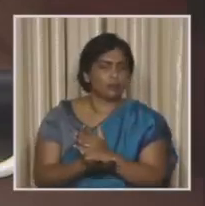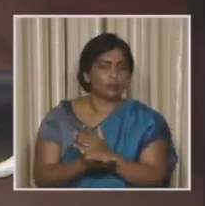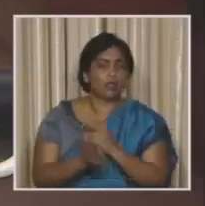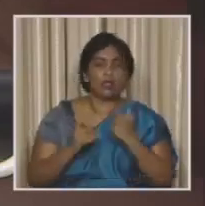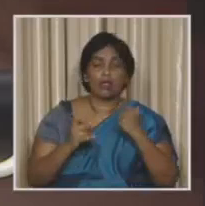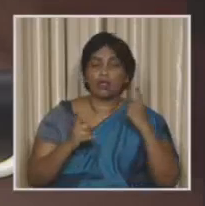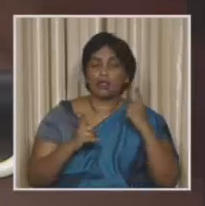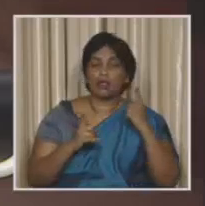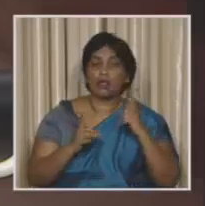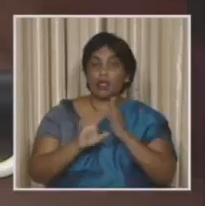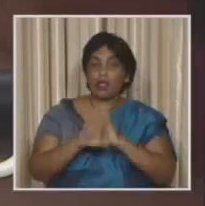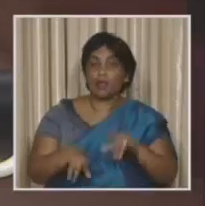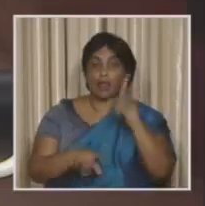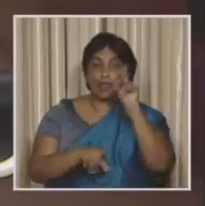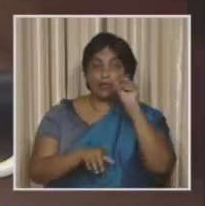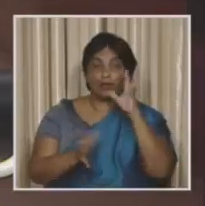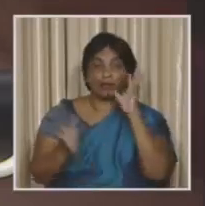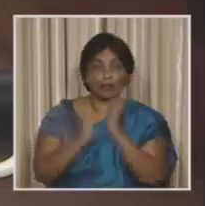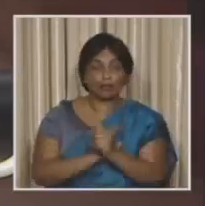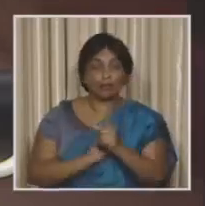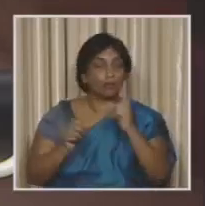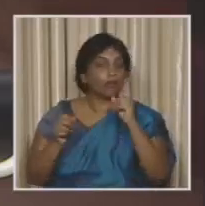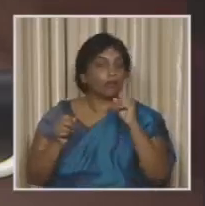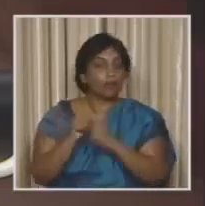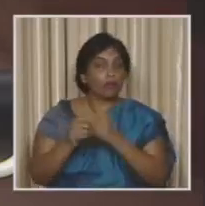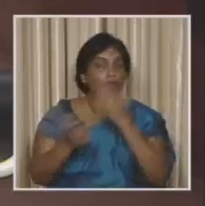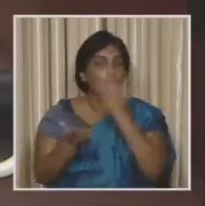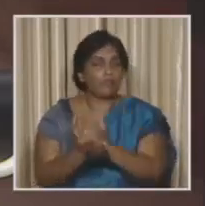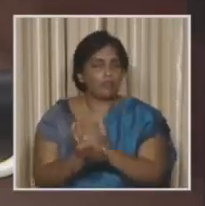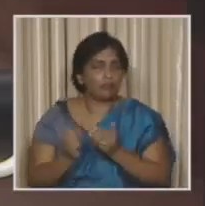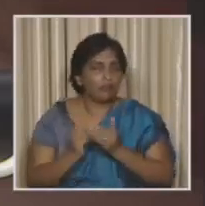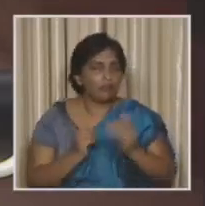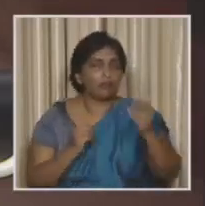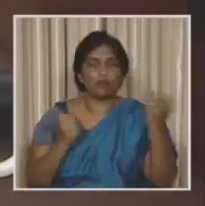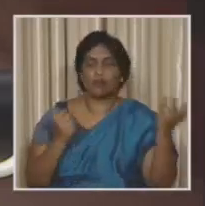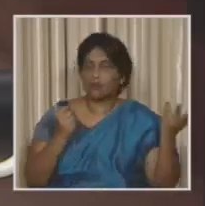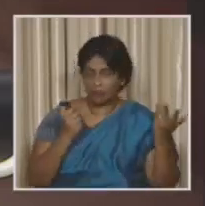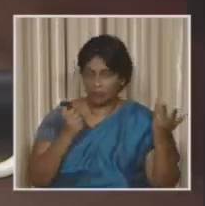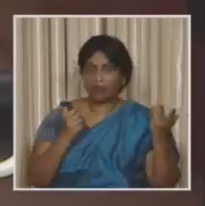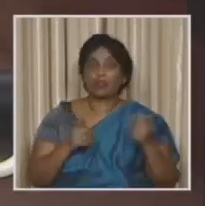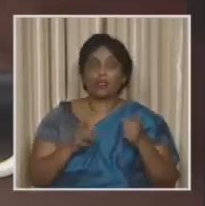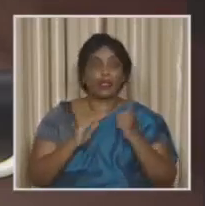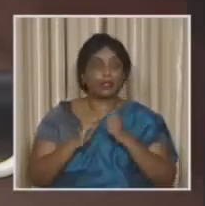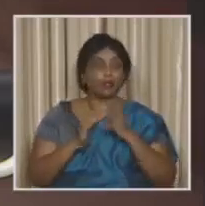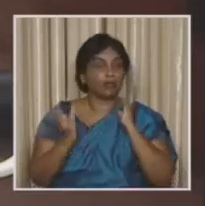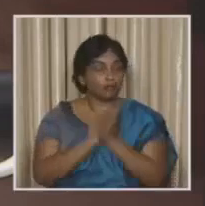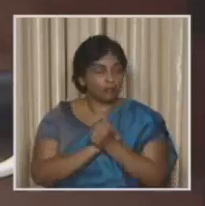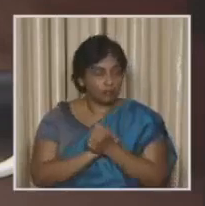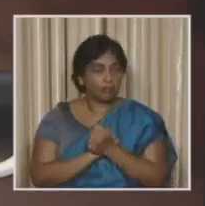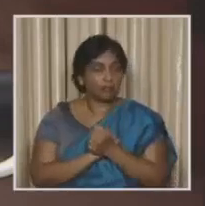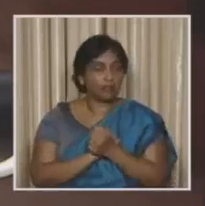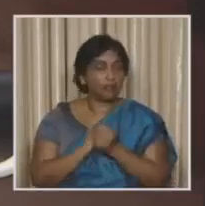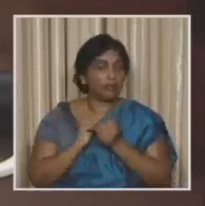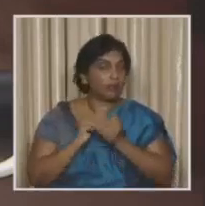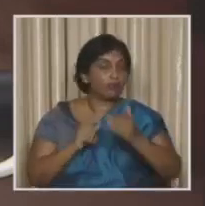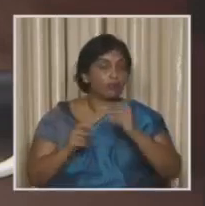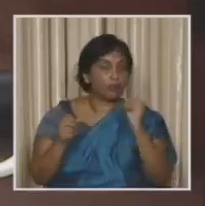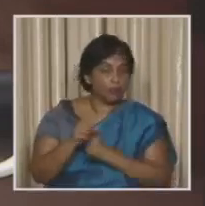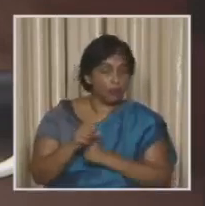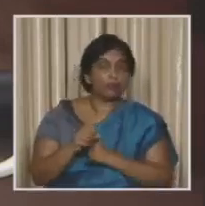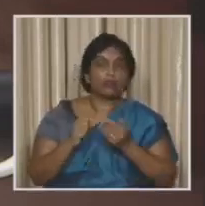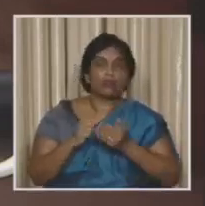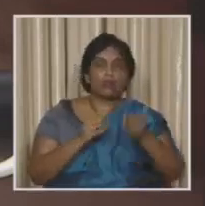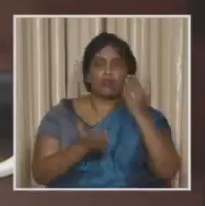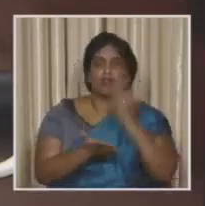නාවික හමු ළමයි 11 දෙනෙක් පැහැරගෙන ගිහපු ඝාතනේ කොතනද ගිහිලා නතර වුණේ එක්නලිකොට පැහැරගෙන ගොස් සිදු කරන ඝාතනය